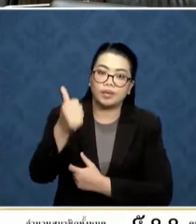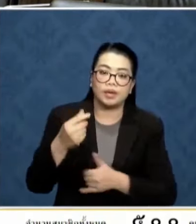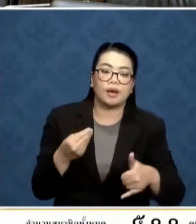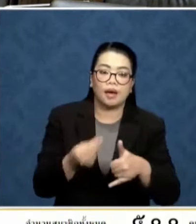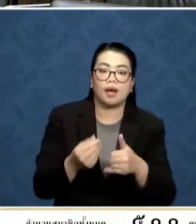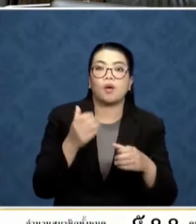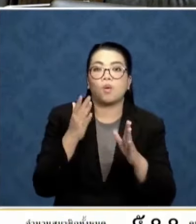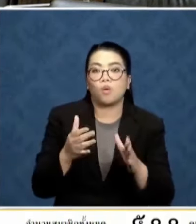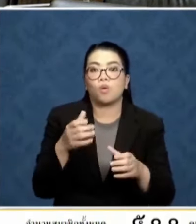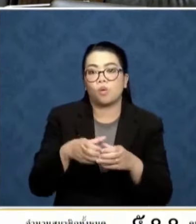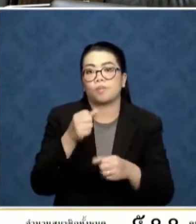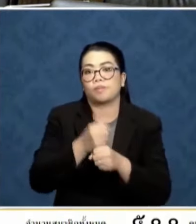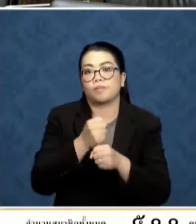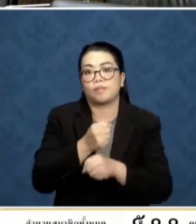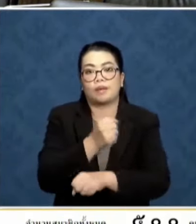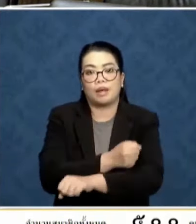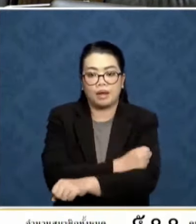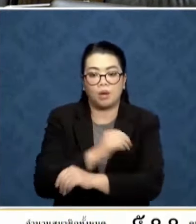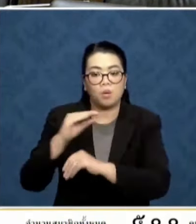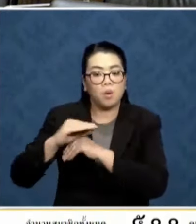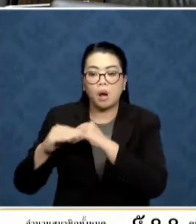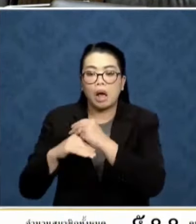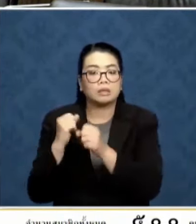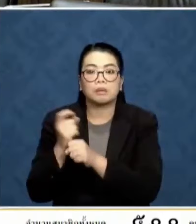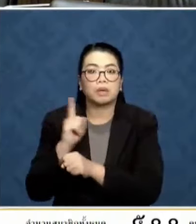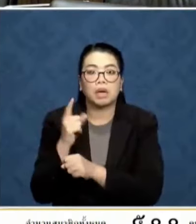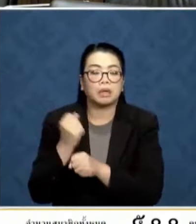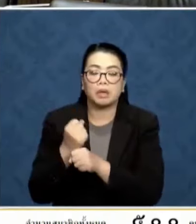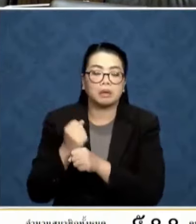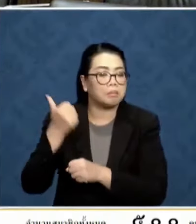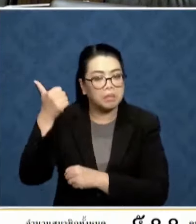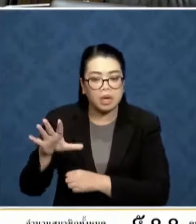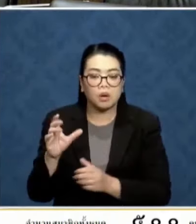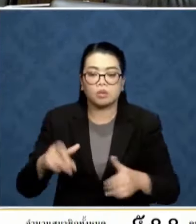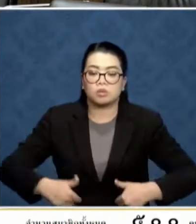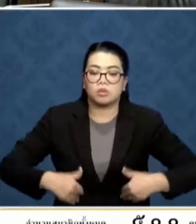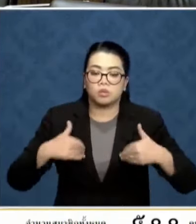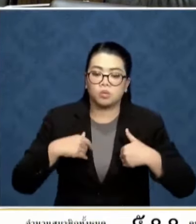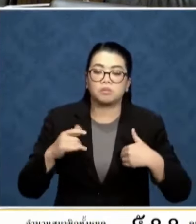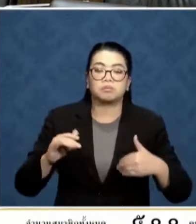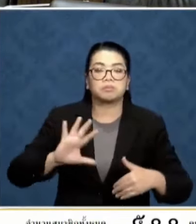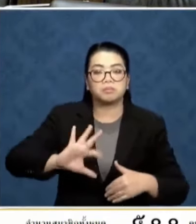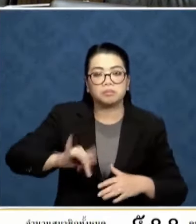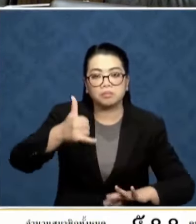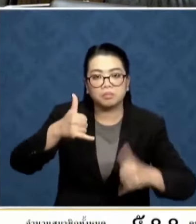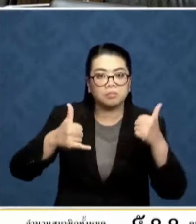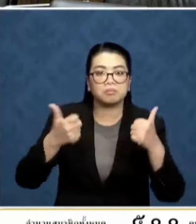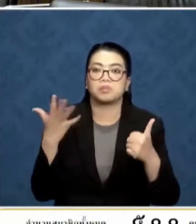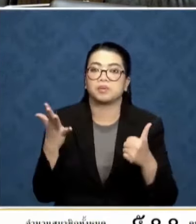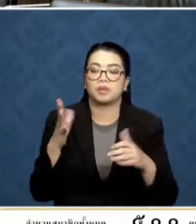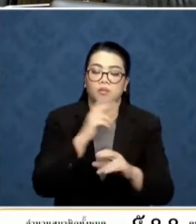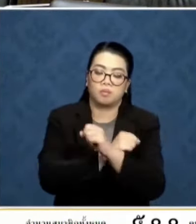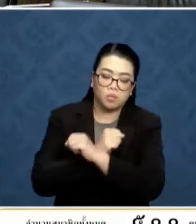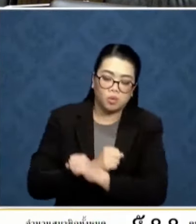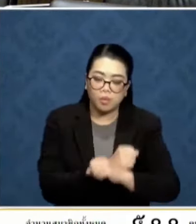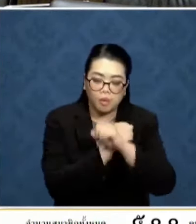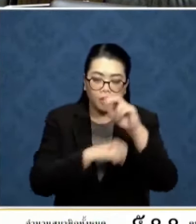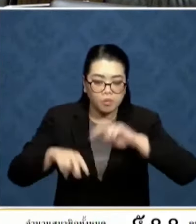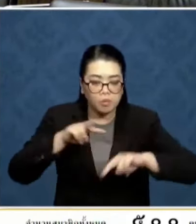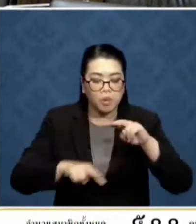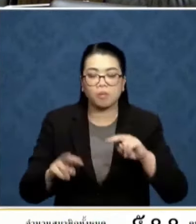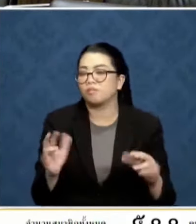งบประบานที่ได้มานั้นก็ทำได้แค่โครงการเบี้ยหัวแตกครับไม่สามารถทำให้คุณภาพชีวิตแรงงานดีขึ้นและได้รับการคุ้มครองในการทำงาน